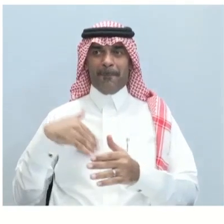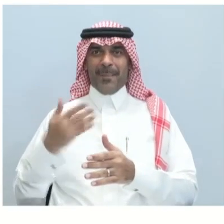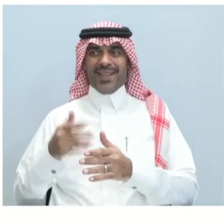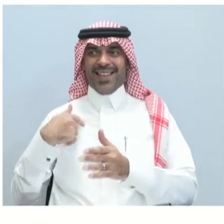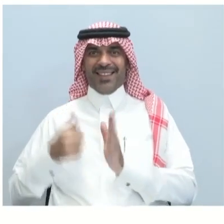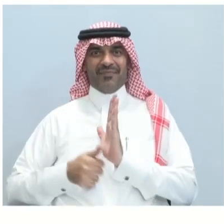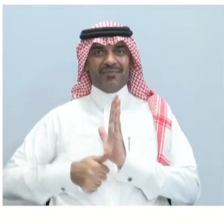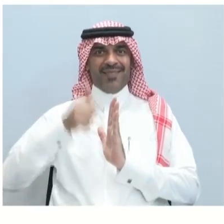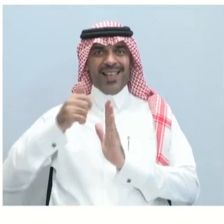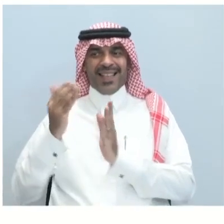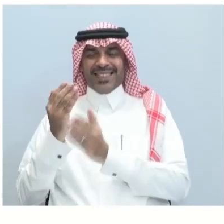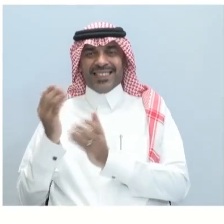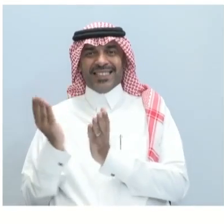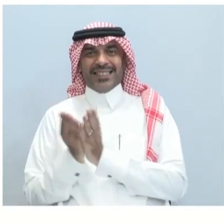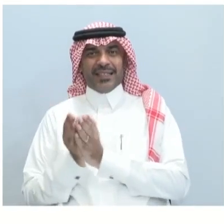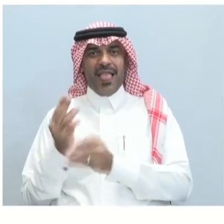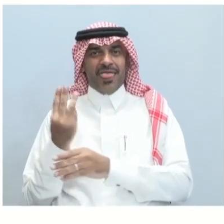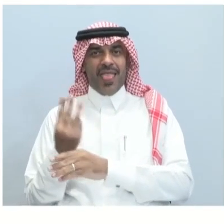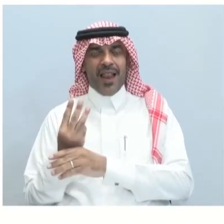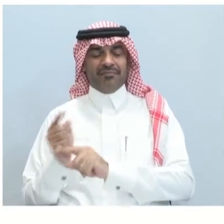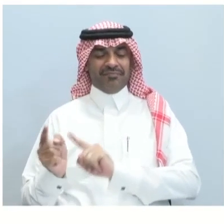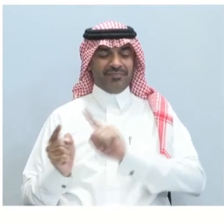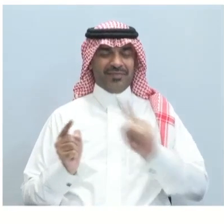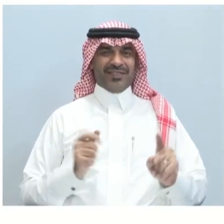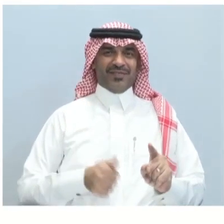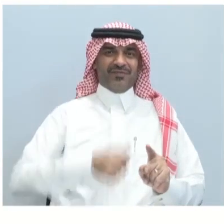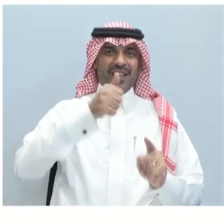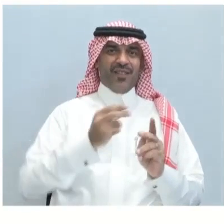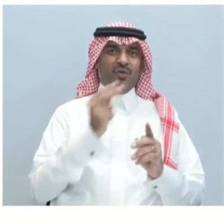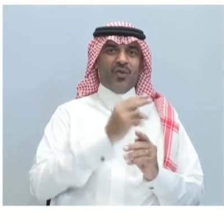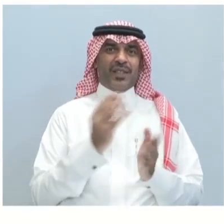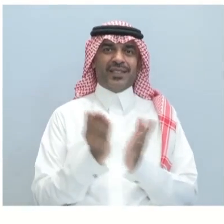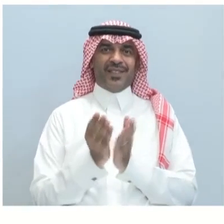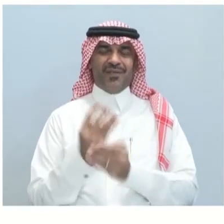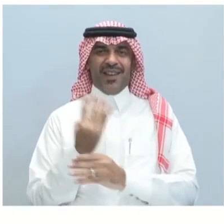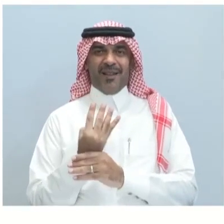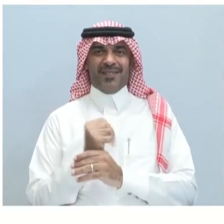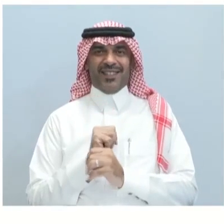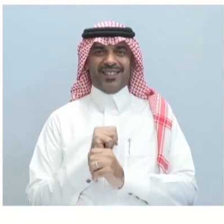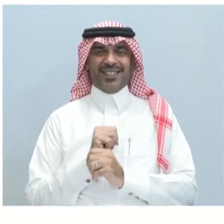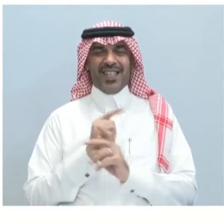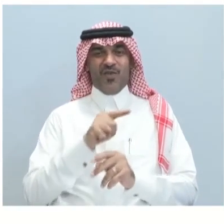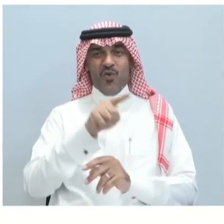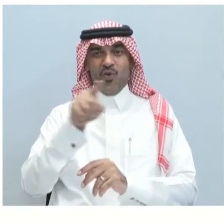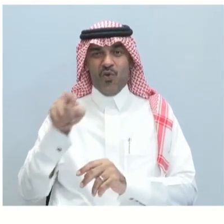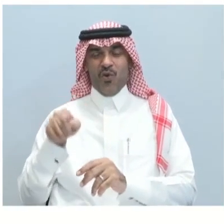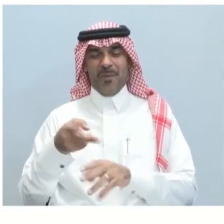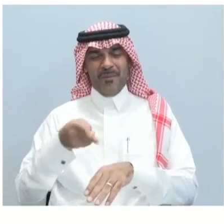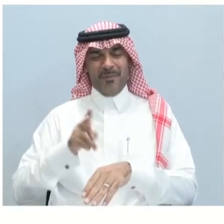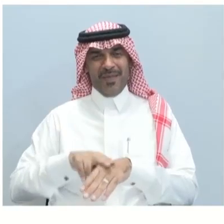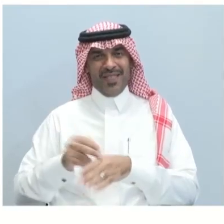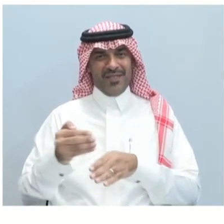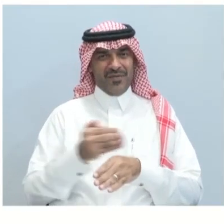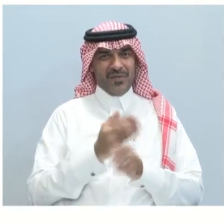من الصف الثالث الى الصف الرابع الابتدائي اذا عودا حميدا طلابي